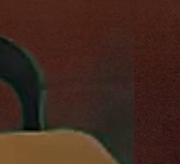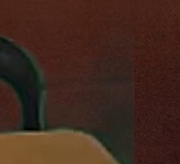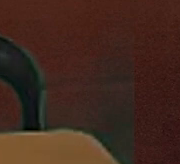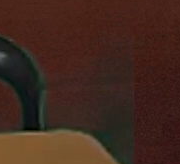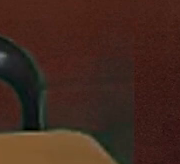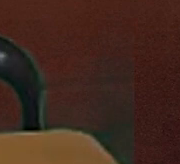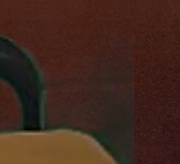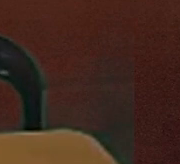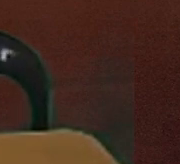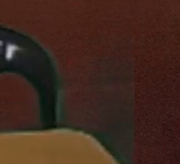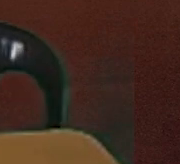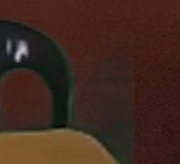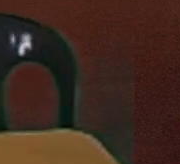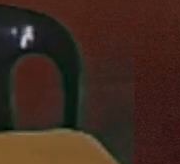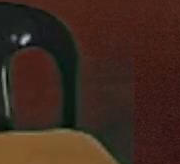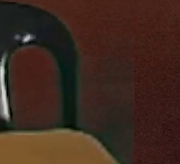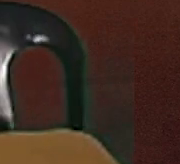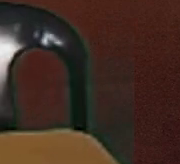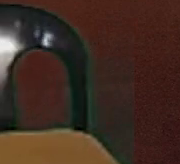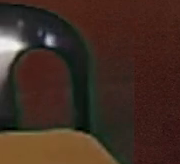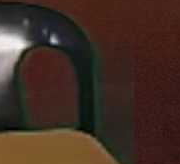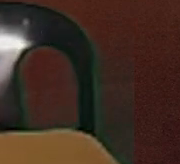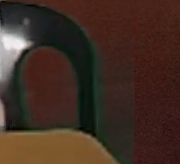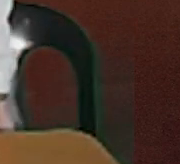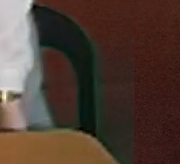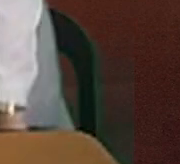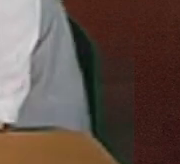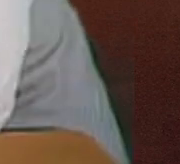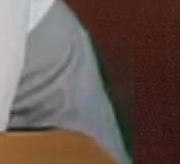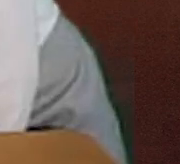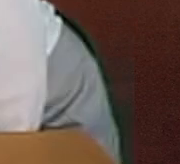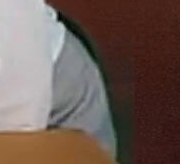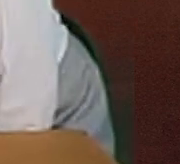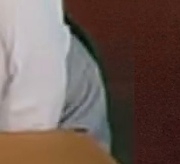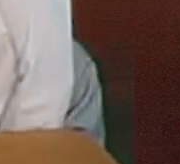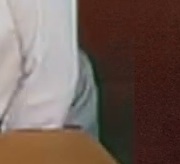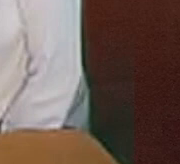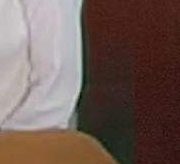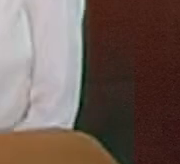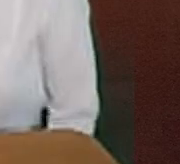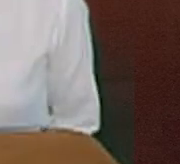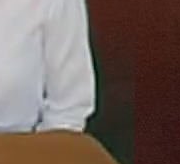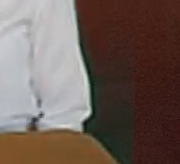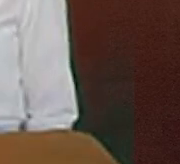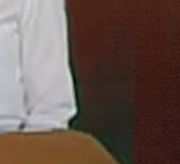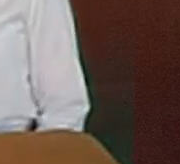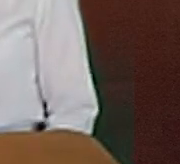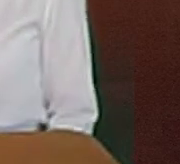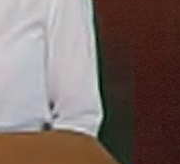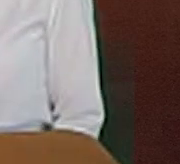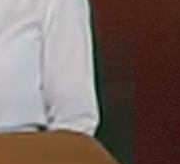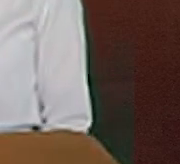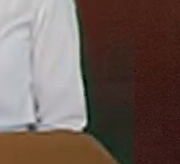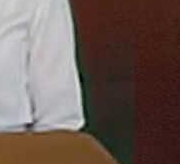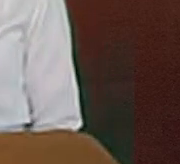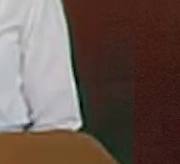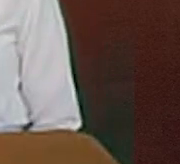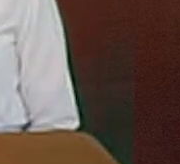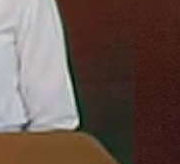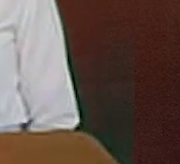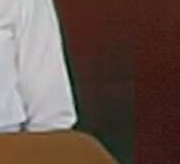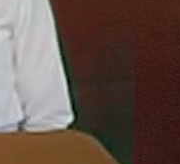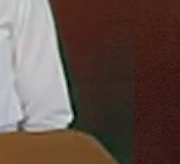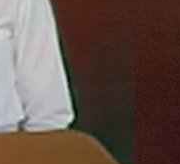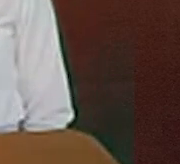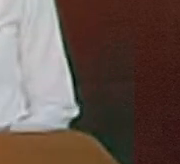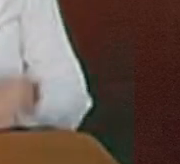Hoy! Ano ba yan? Ginulat nyo naman ako. Busy mo ah. Anong ginagawa mo? Ito, sinusubukan kong